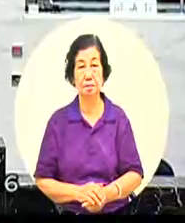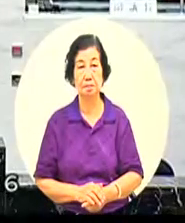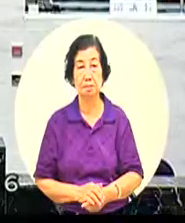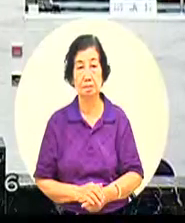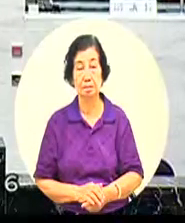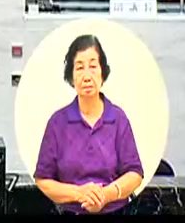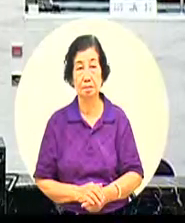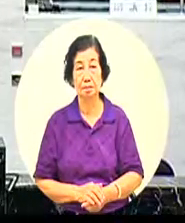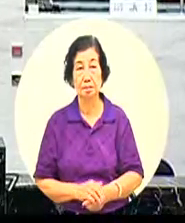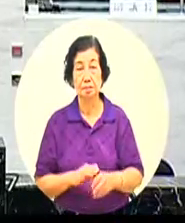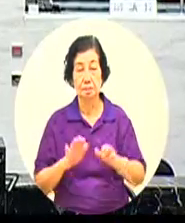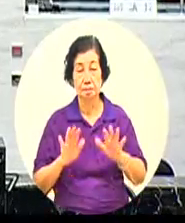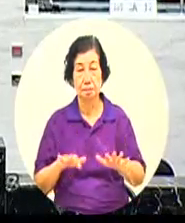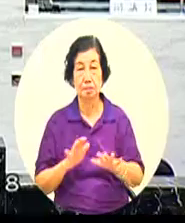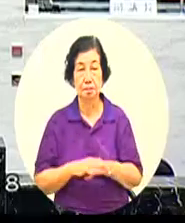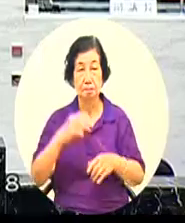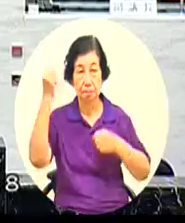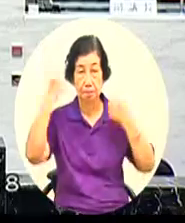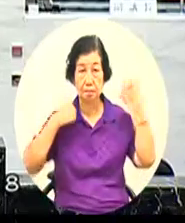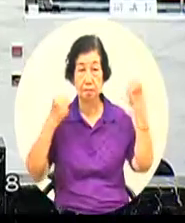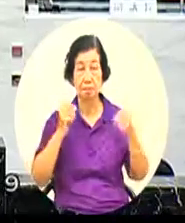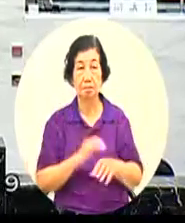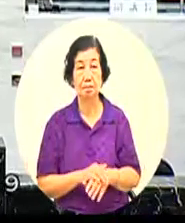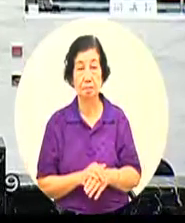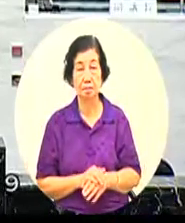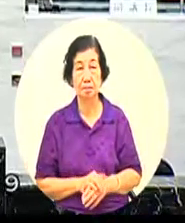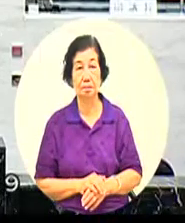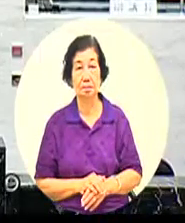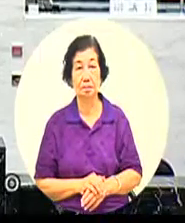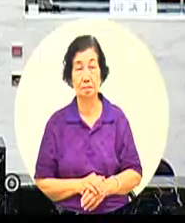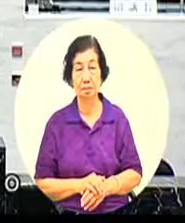好，今天我们早上的议程我们进行了